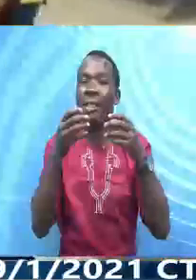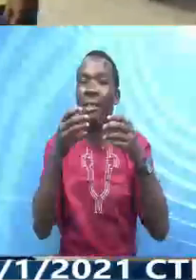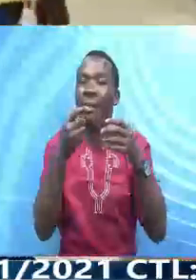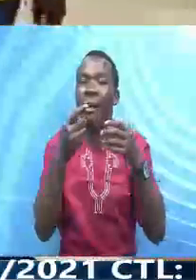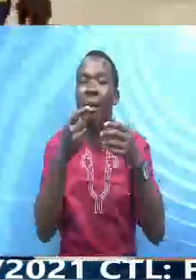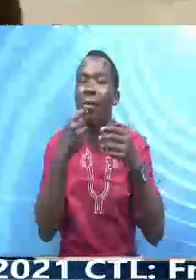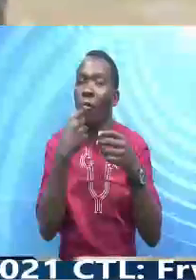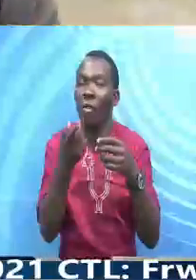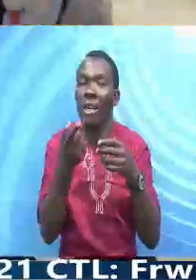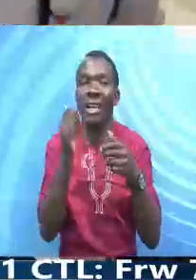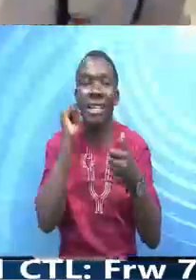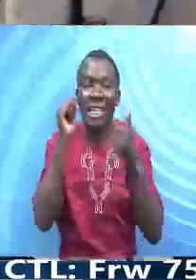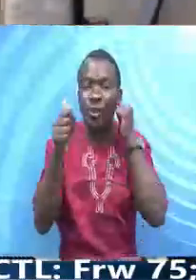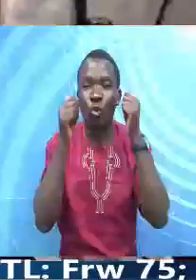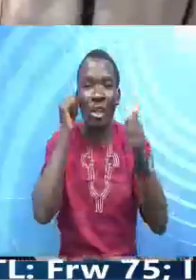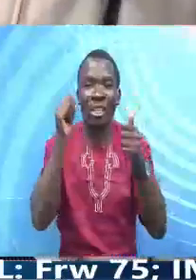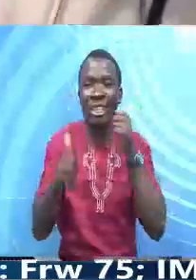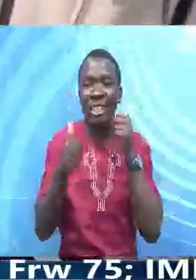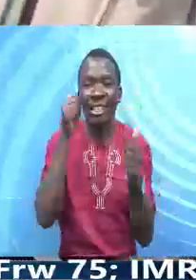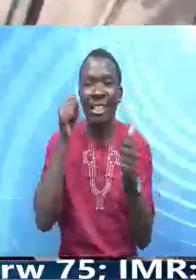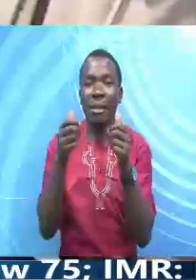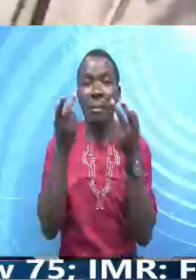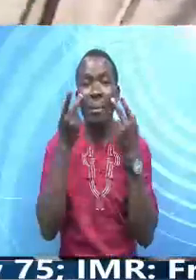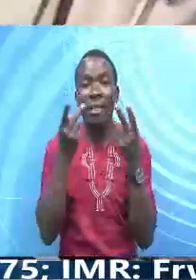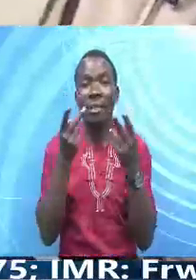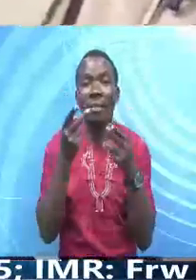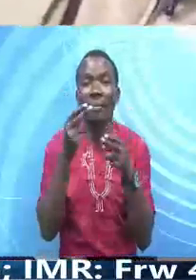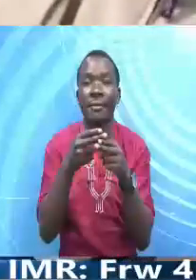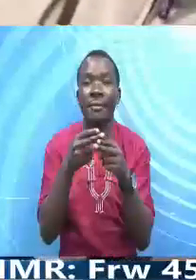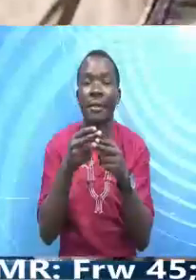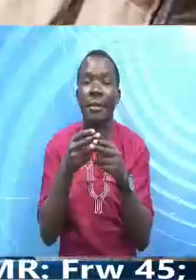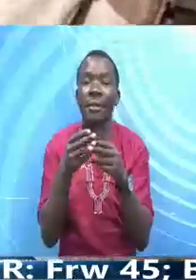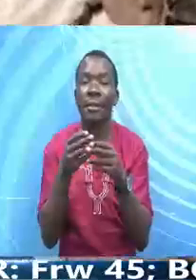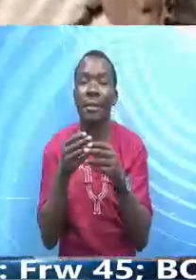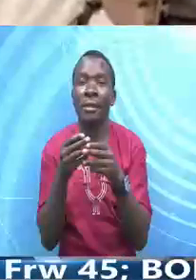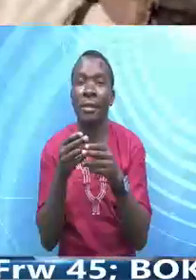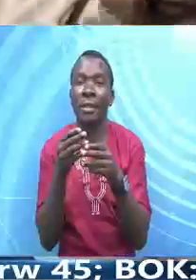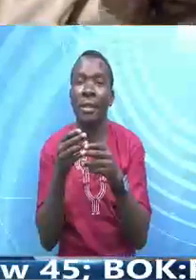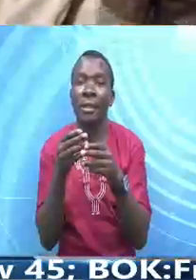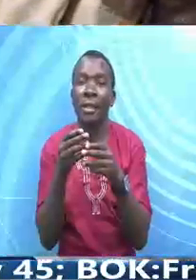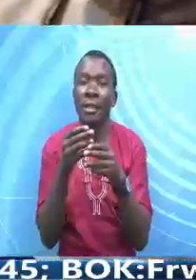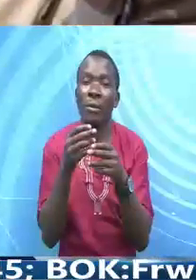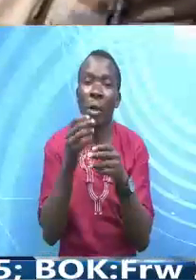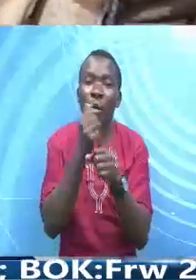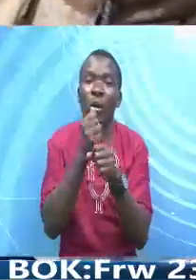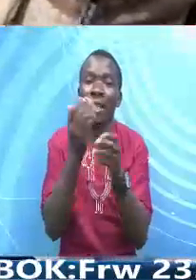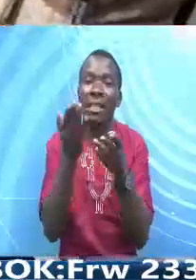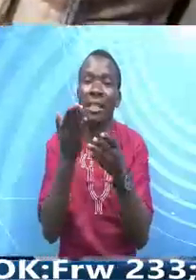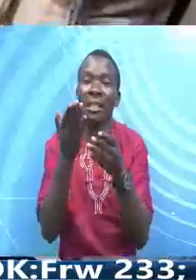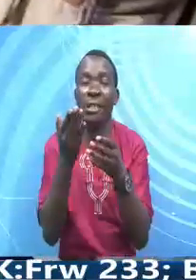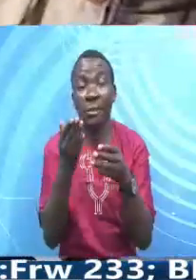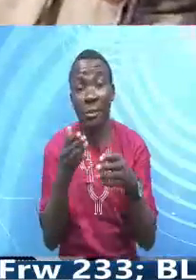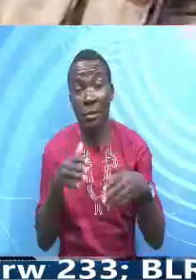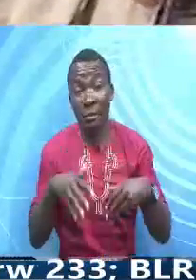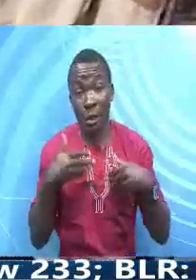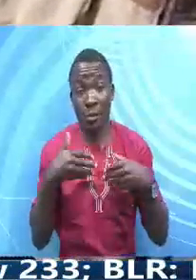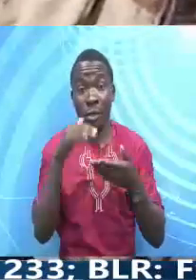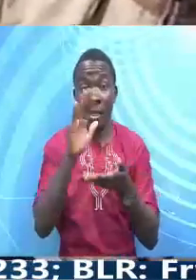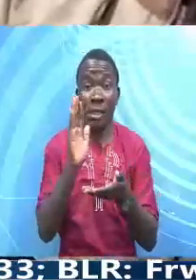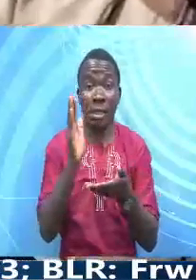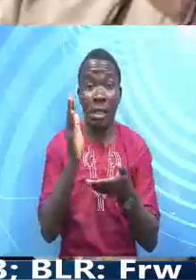tu? Kwa hiyo mnataomba nini? Si. Hivi nani leti rafanya? Tunaifurahia sana.